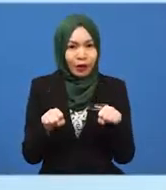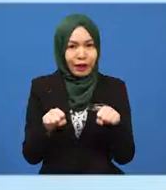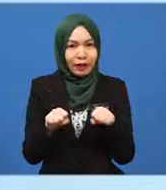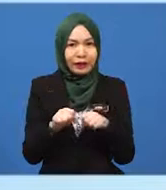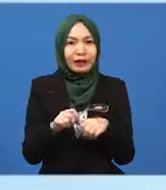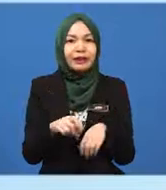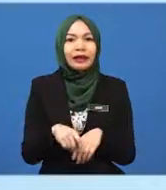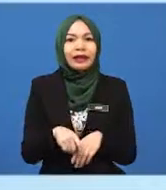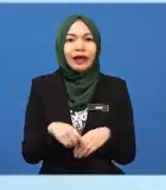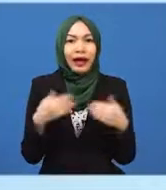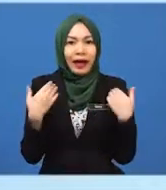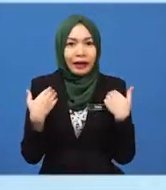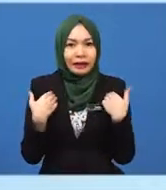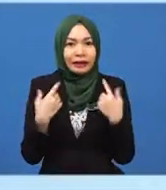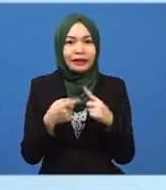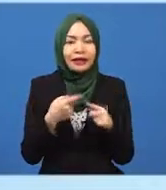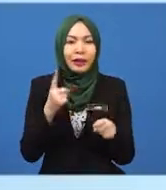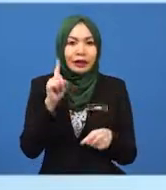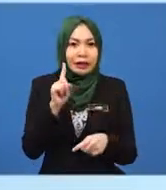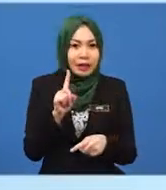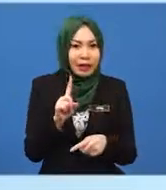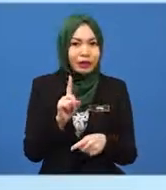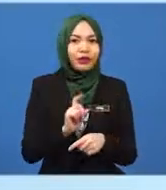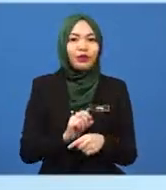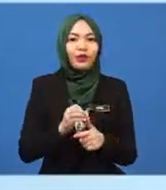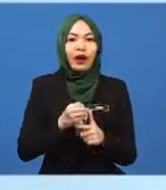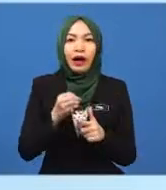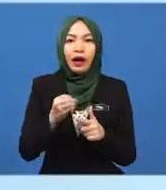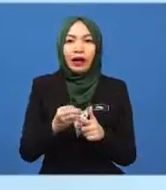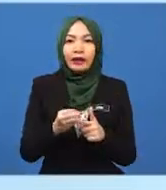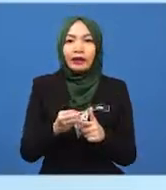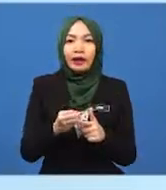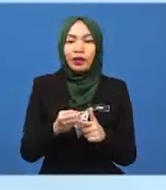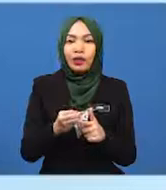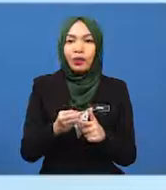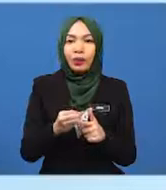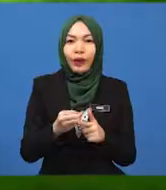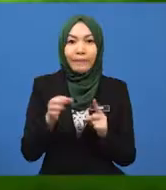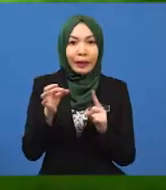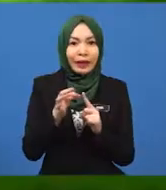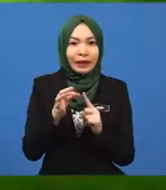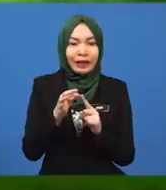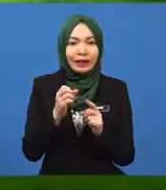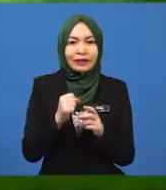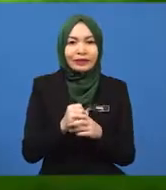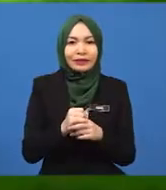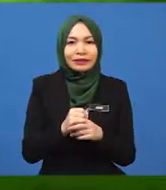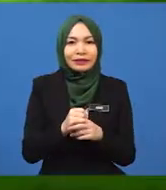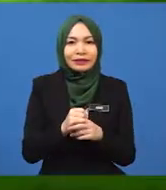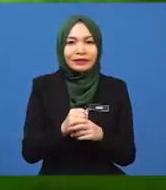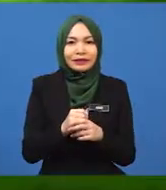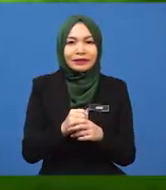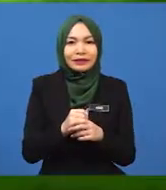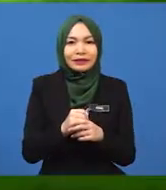terdiri daripada satu atau beberapa perkataan. Perlu